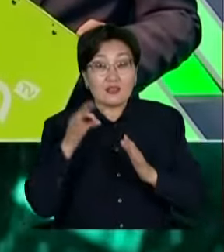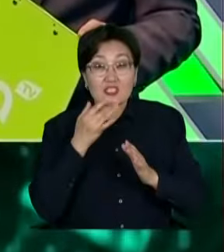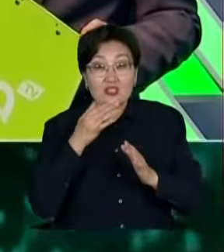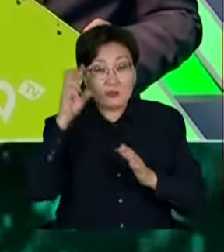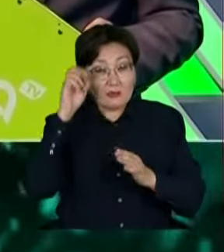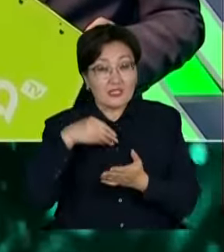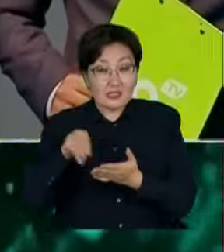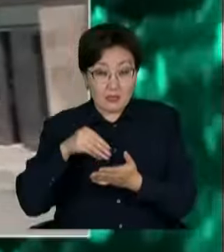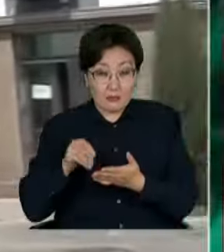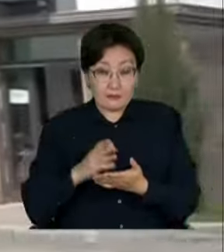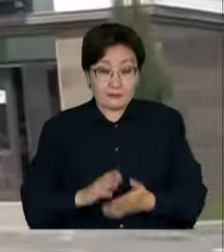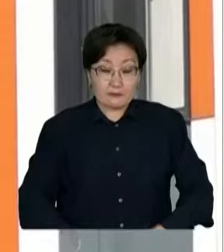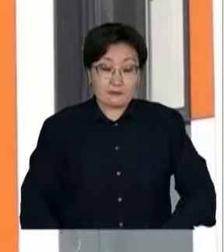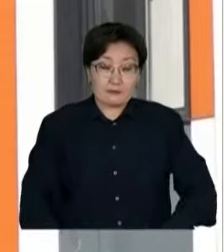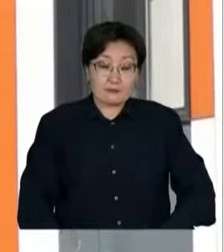алады.